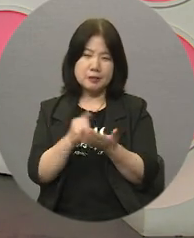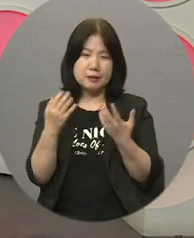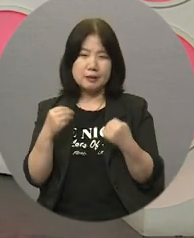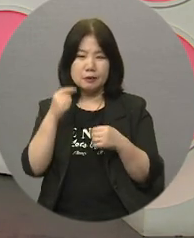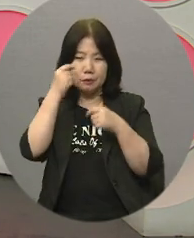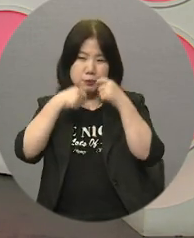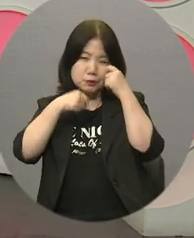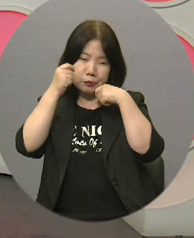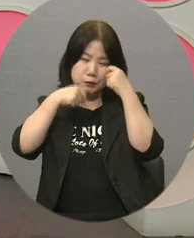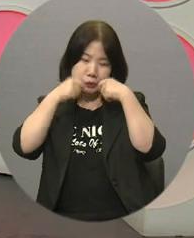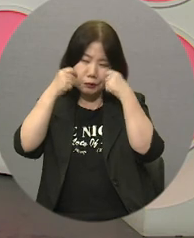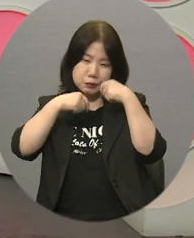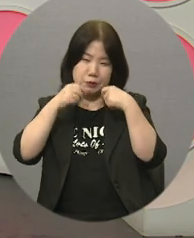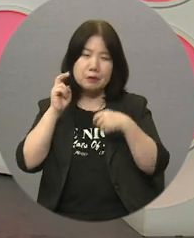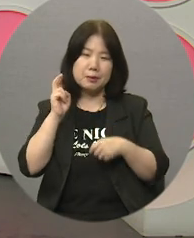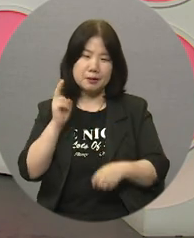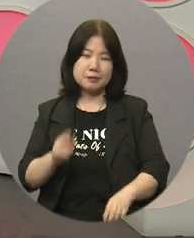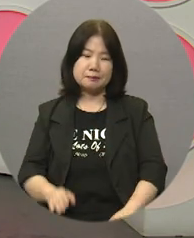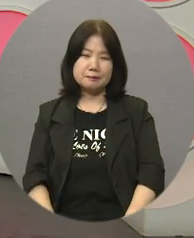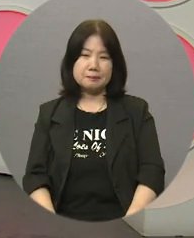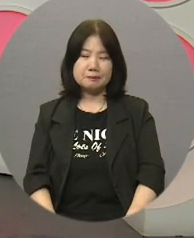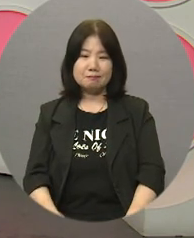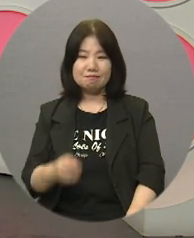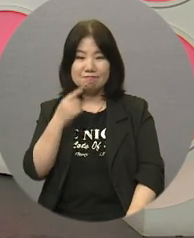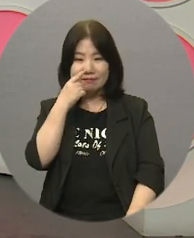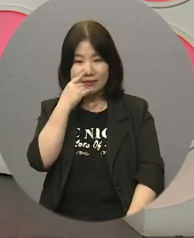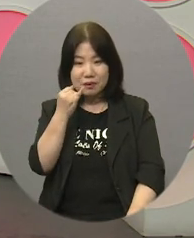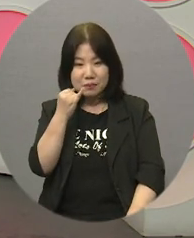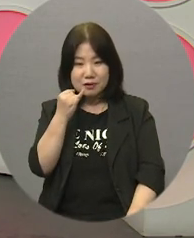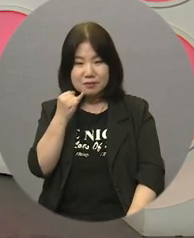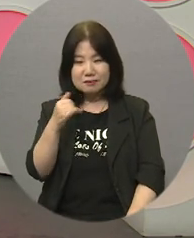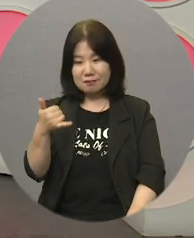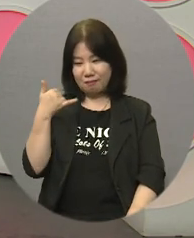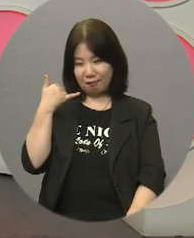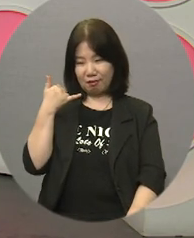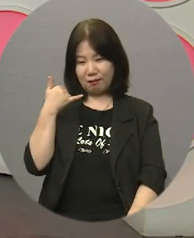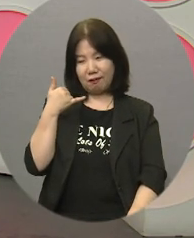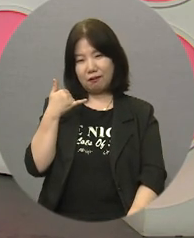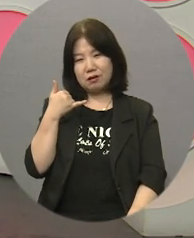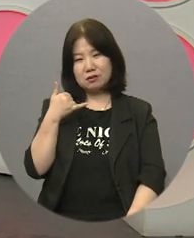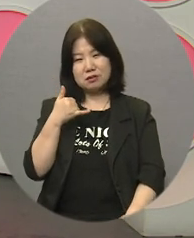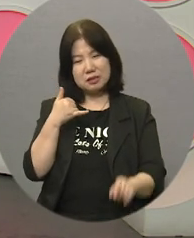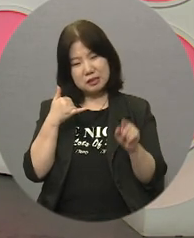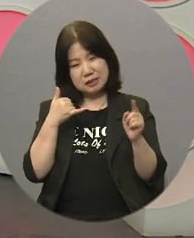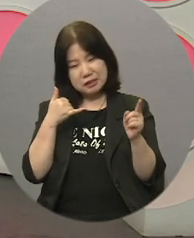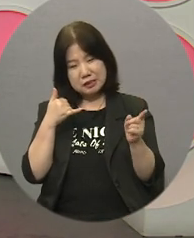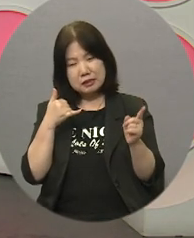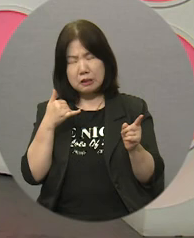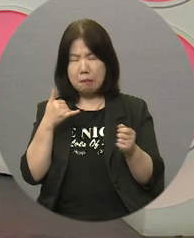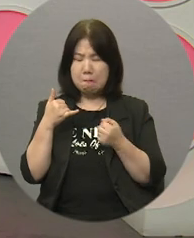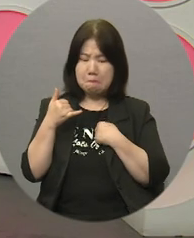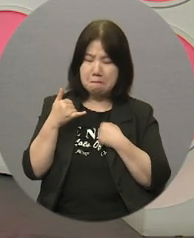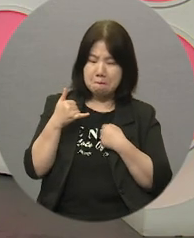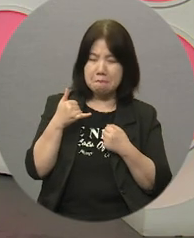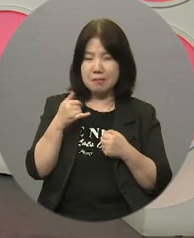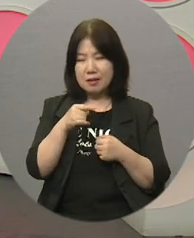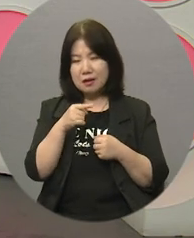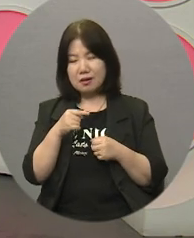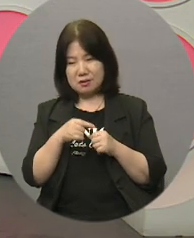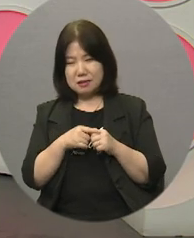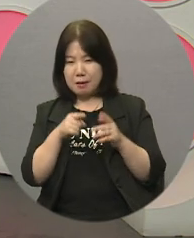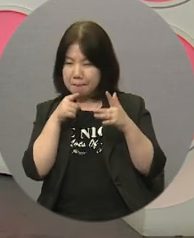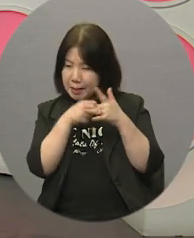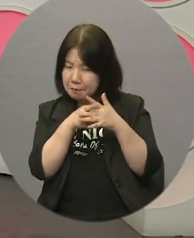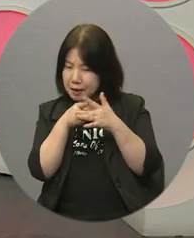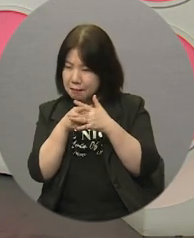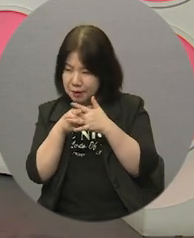많은 눈물을 흘리지 않았을까. 또 어머니 또한 딸의 전화를 받고 저거 속이도 없는 말을 하는구나